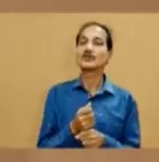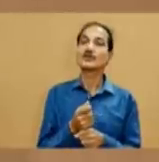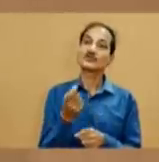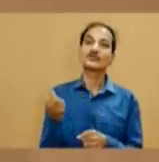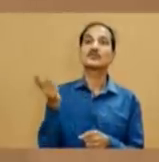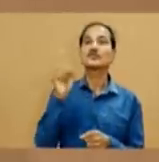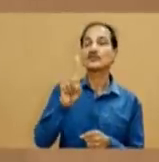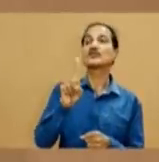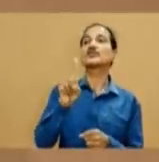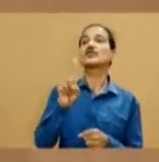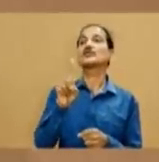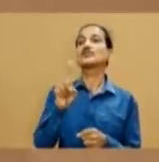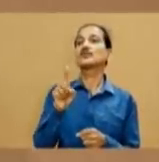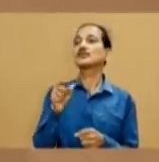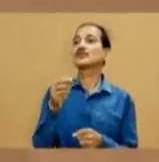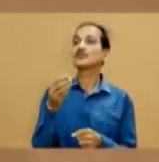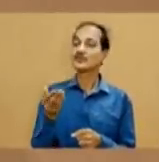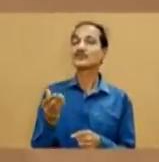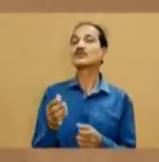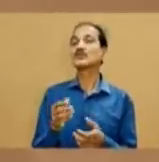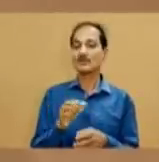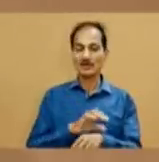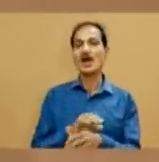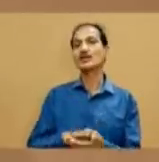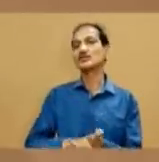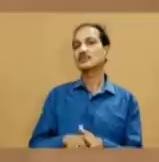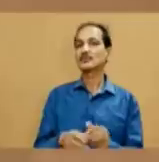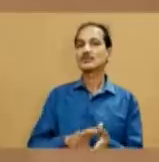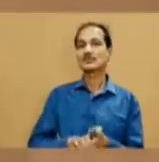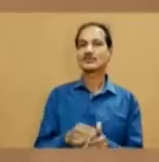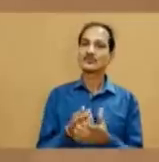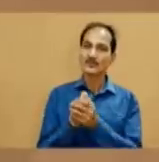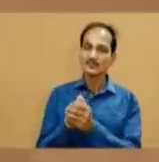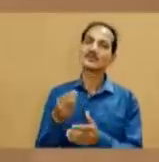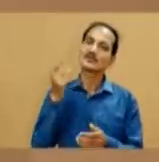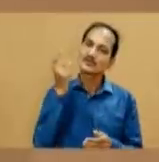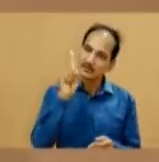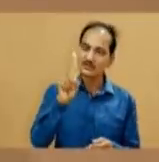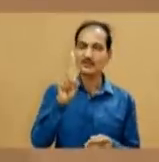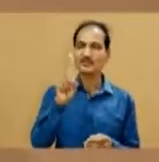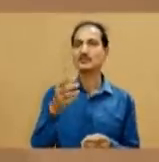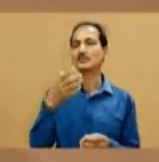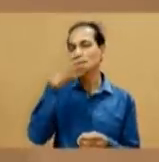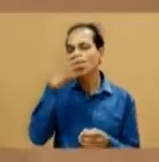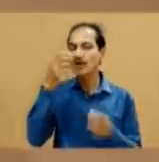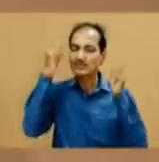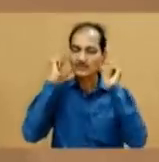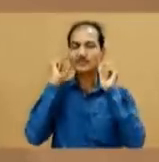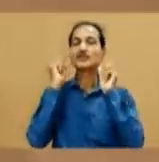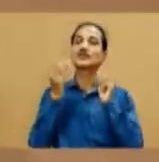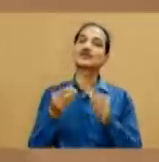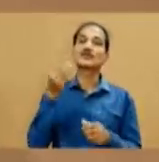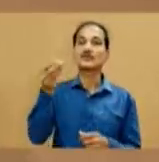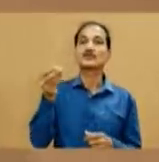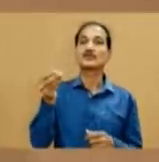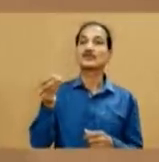ଦୂରତ୍ୱର ନିର୍ଦ୍ଦେଶନାମା ଦେଇଛନ୍ତି, ହାତ ଧୋଇବା ପାଇଁ ନିର୍ଦ୍ଦେଶନାମା ଦେଇଛନ୍ତି, ମାସ୍କ ପିନ୍ଧିବା ପାଇଁ ଦେଇଛନ୍ତି ଏବଂ